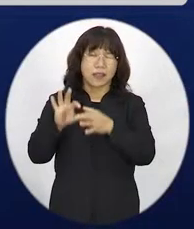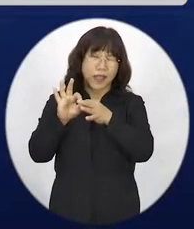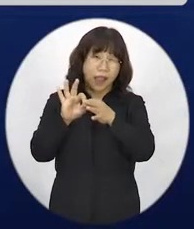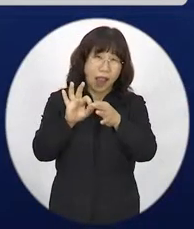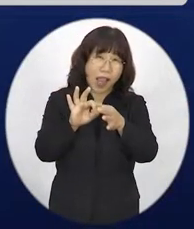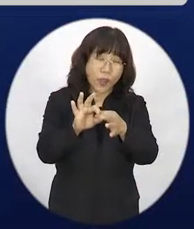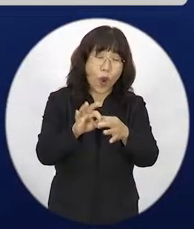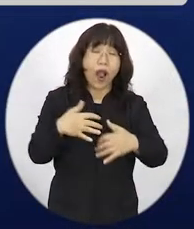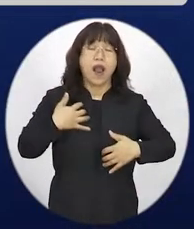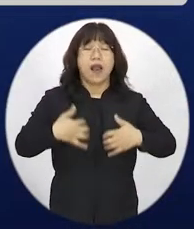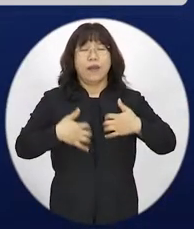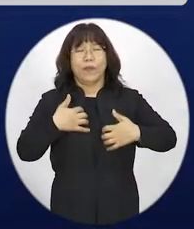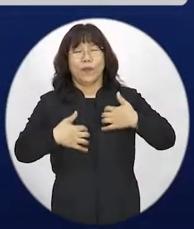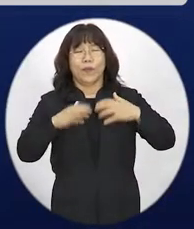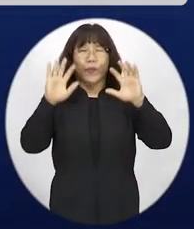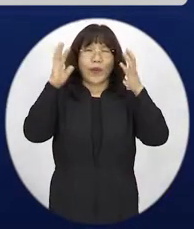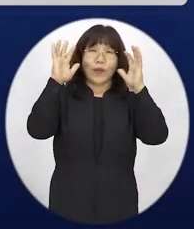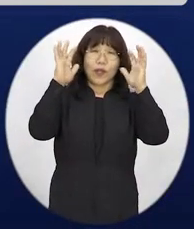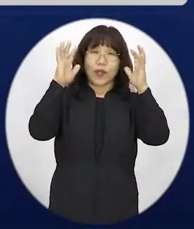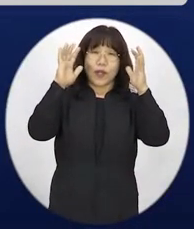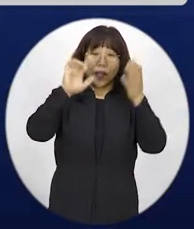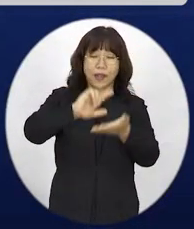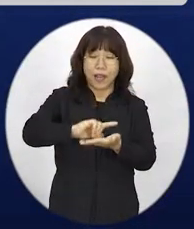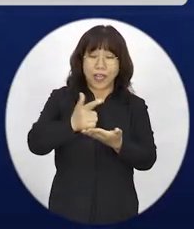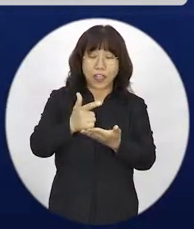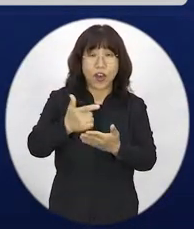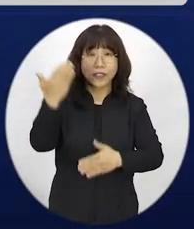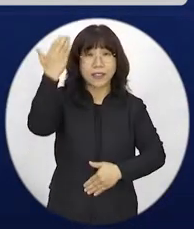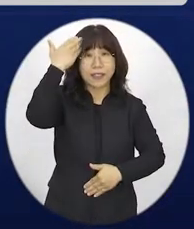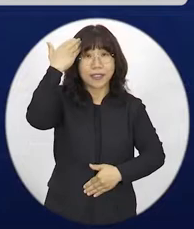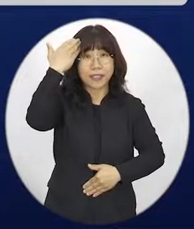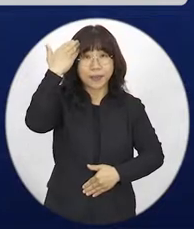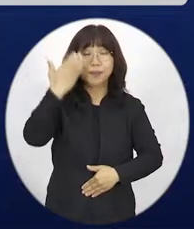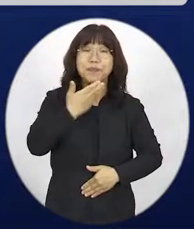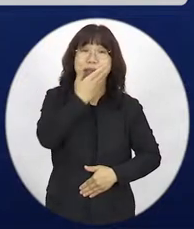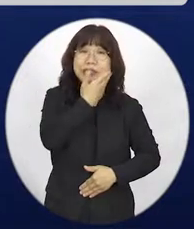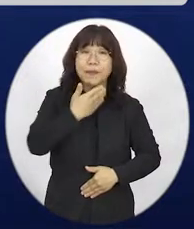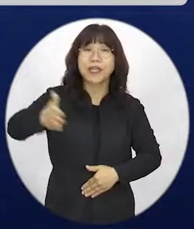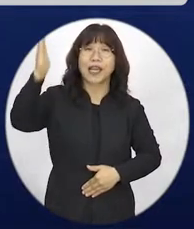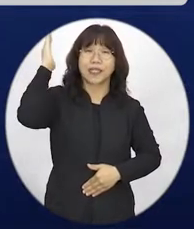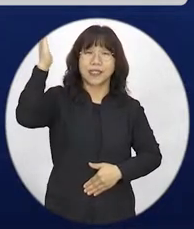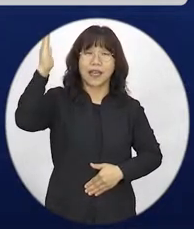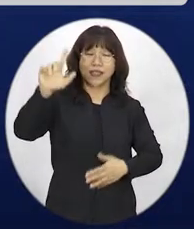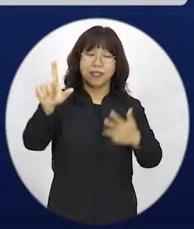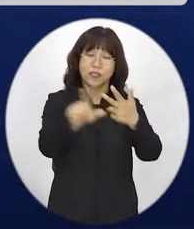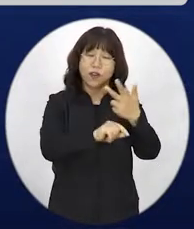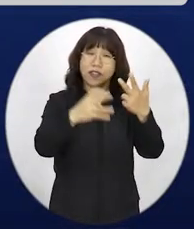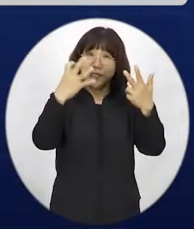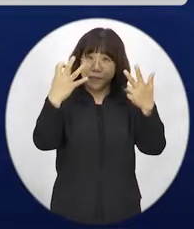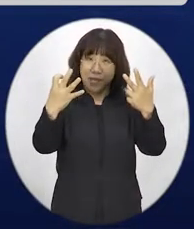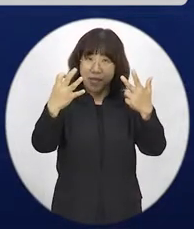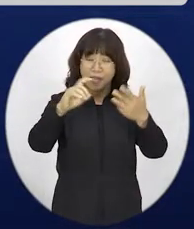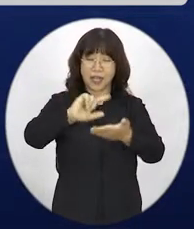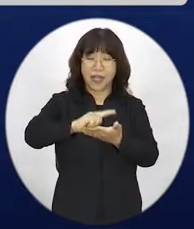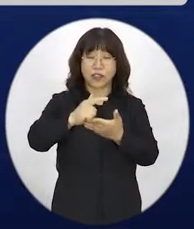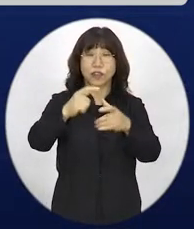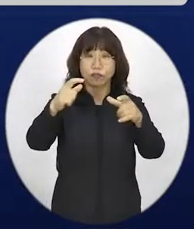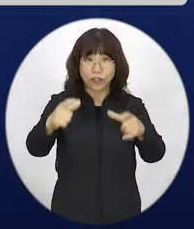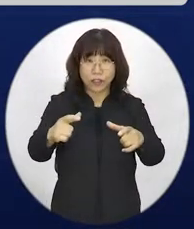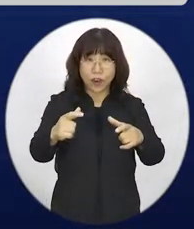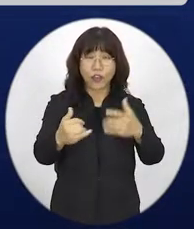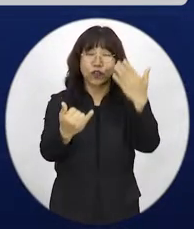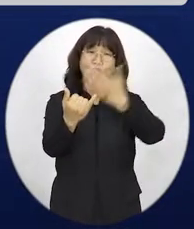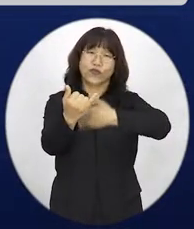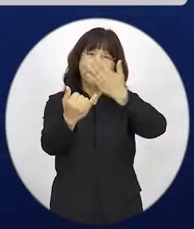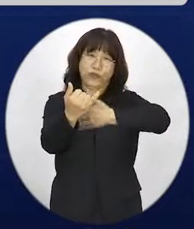회차가 거듭될수록 구민들의 많은 사랑을 받고 있는 강서 지식비타민 강좌가 오는 7월 14일 강서구청 유튜브